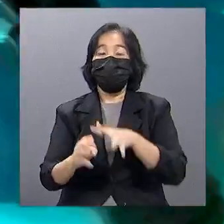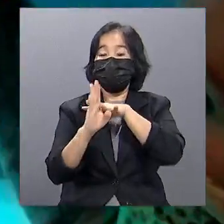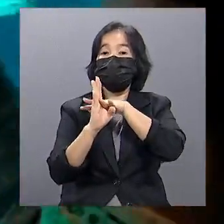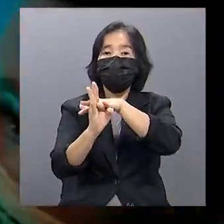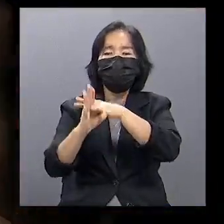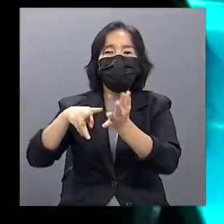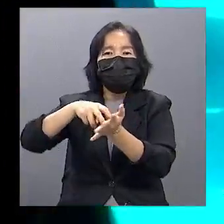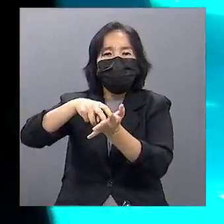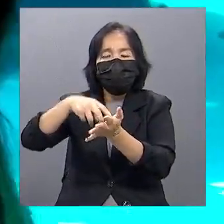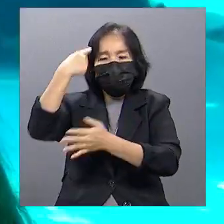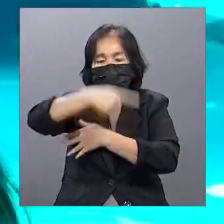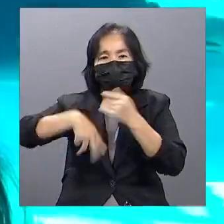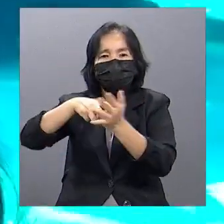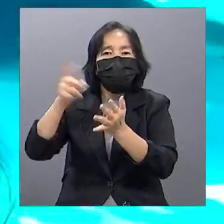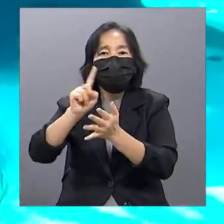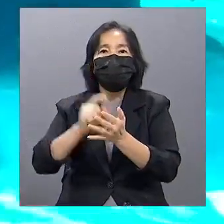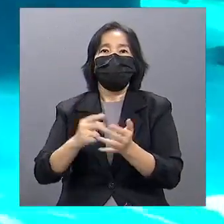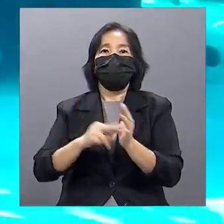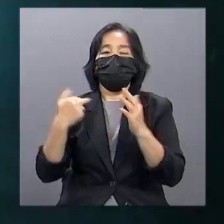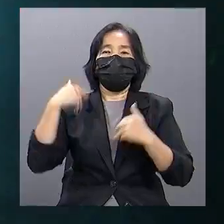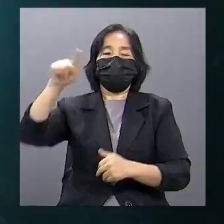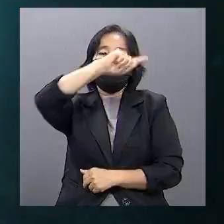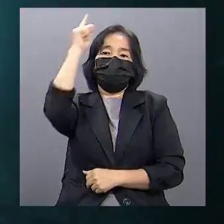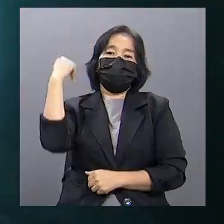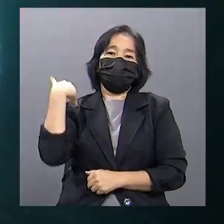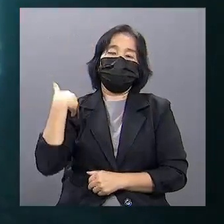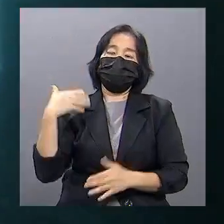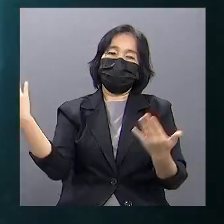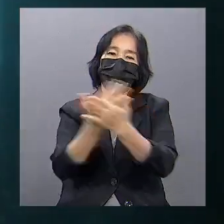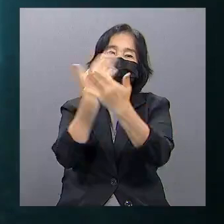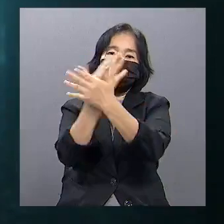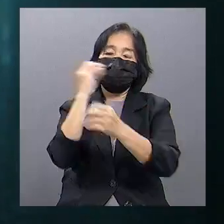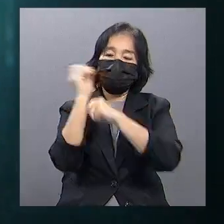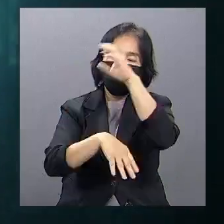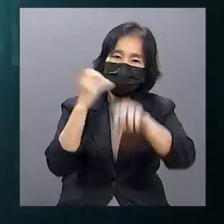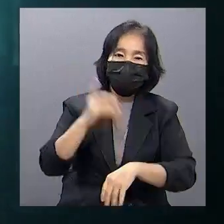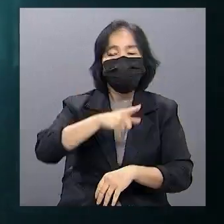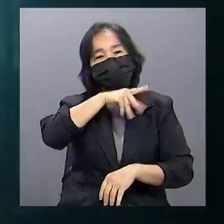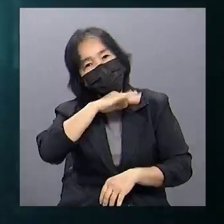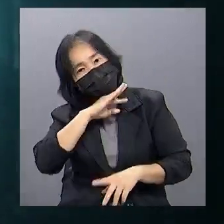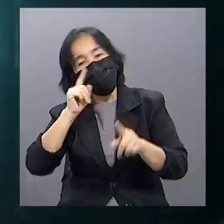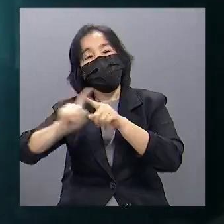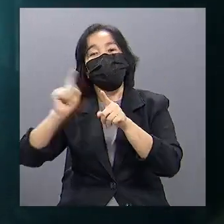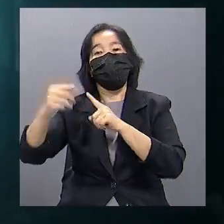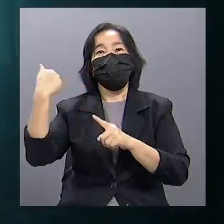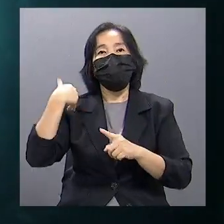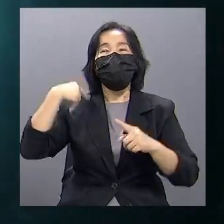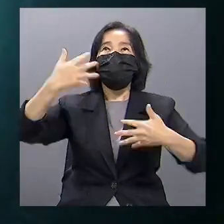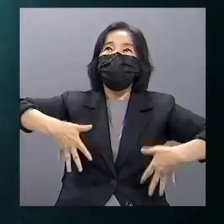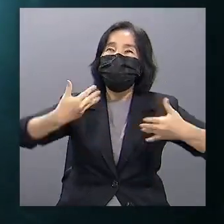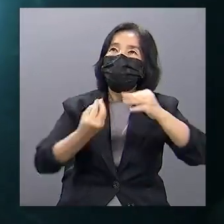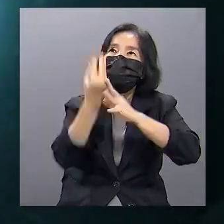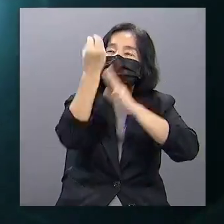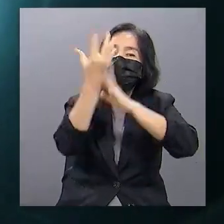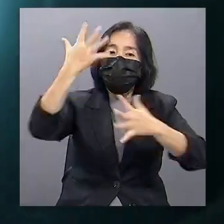ศก็คือโลกเราเนี่ยมีความเปลี่ยนแปลงตลอดเวลาโดยเฉพาะในยุคปัจจุบันที่มีเรื่องของโลกร้อนนะครับภัยพิบัติเกิด